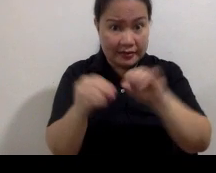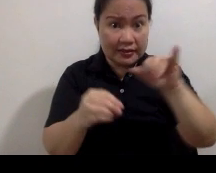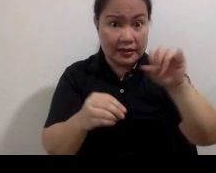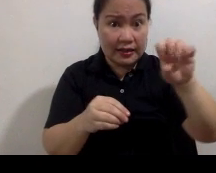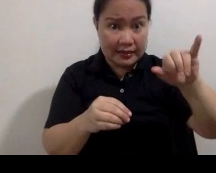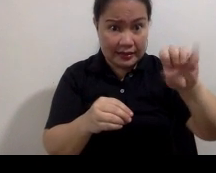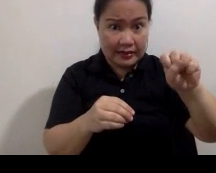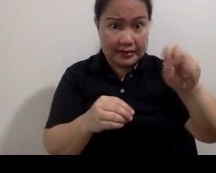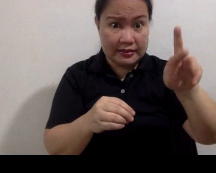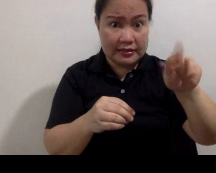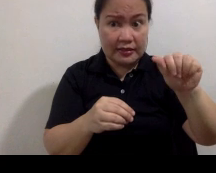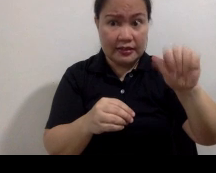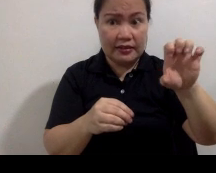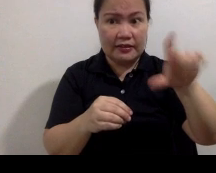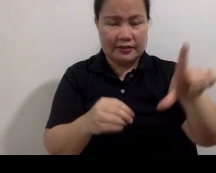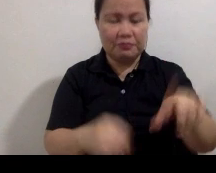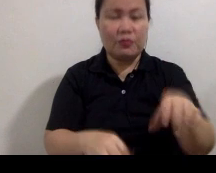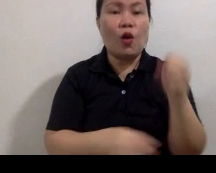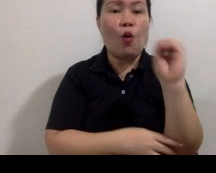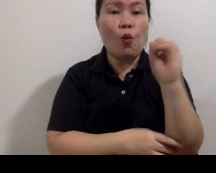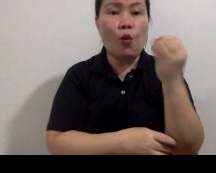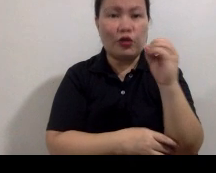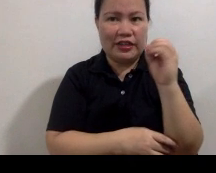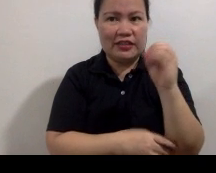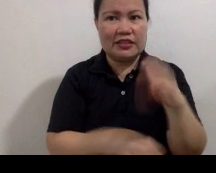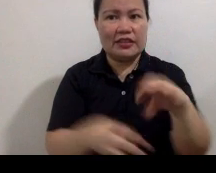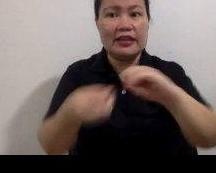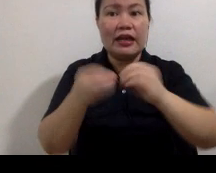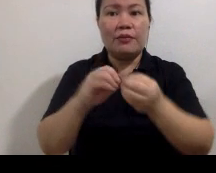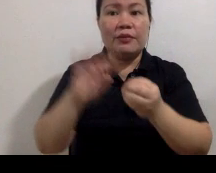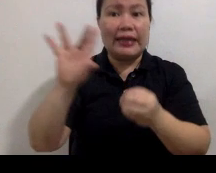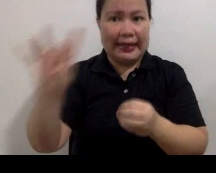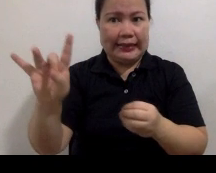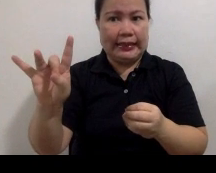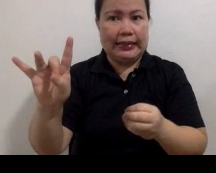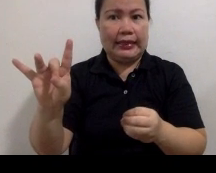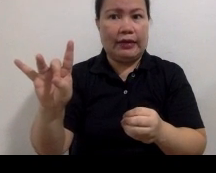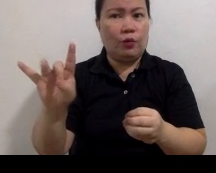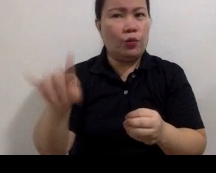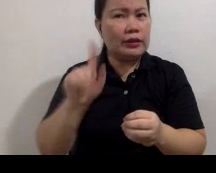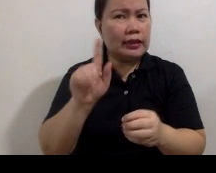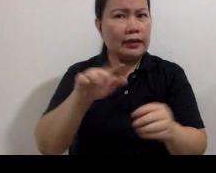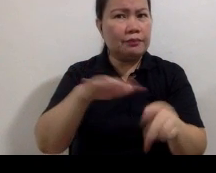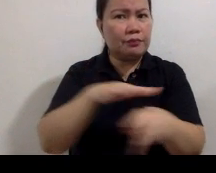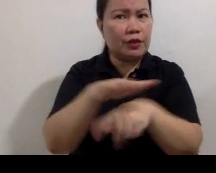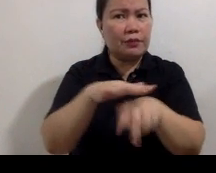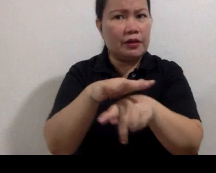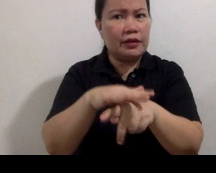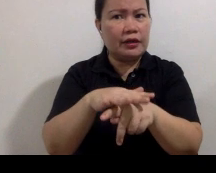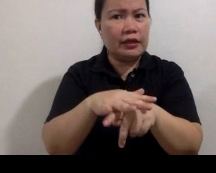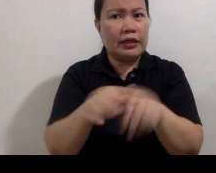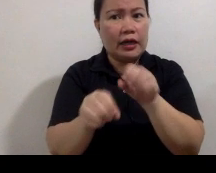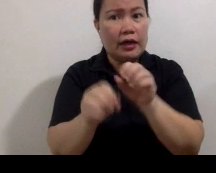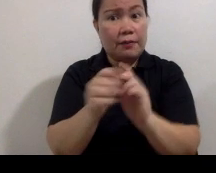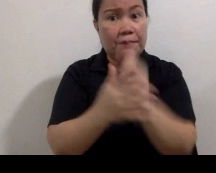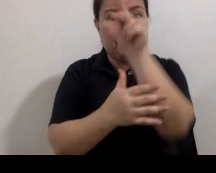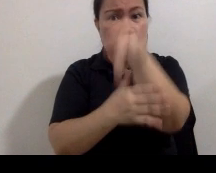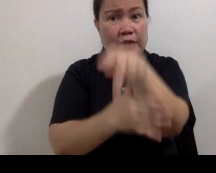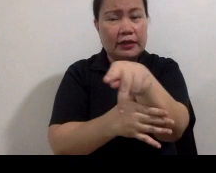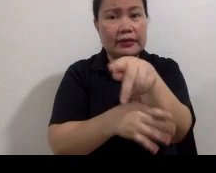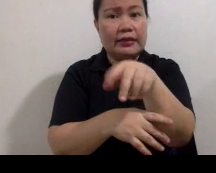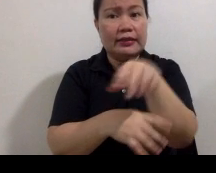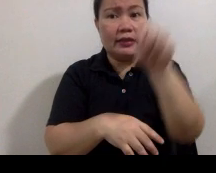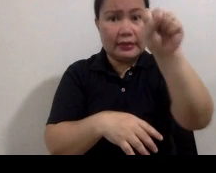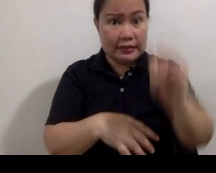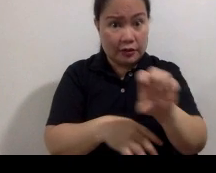na nanggaling sa Israel? Tama, dalandan. Okay, number 8. Pangunahing butil pananim ang patlang